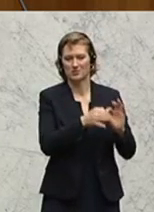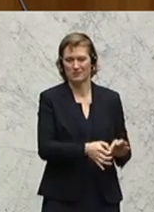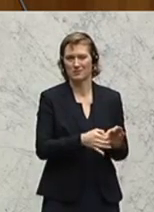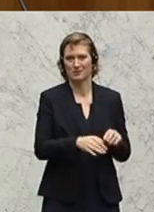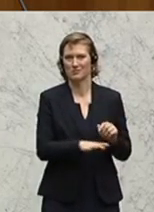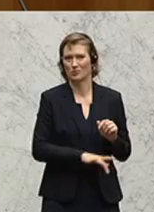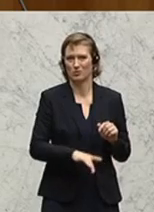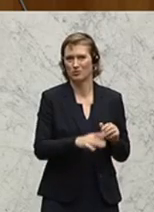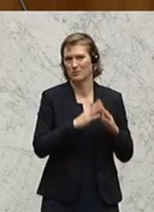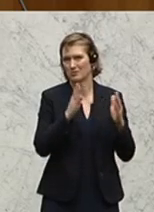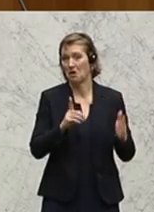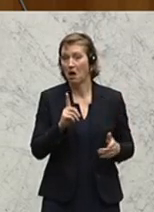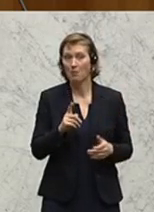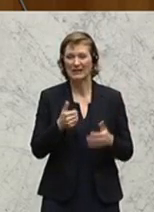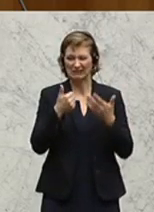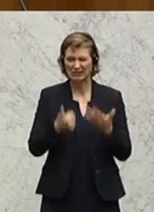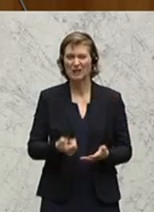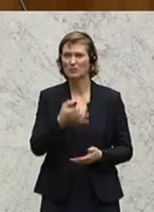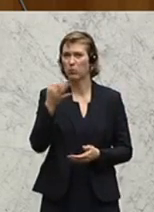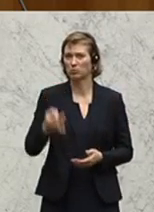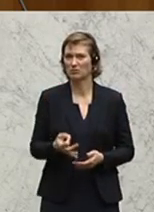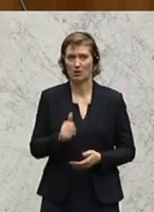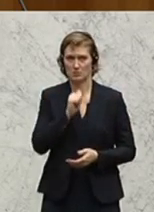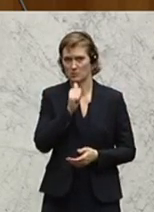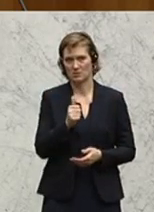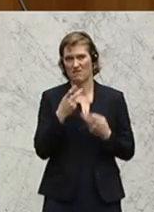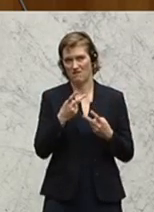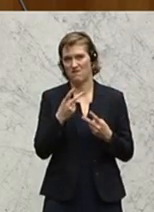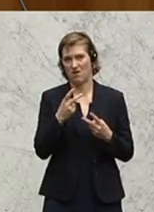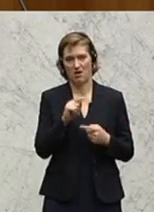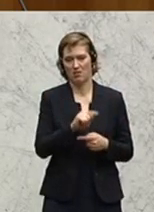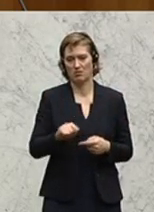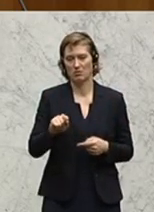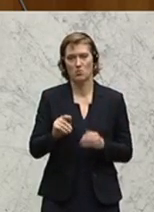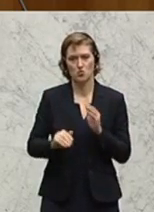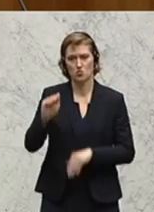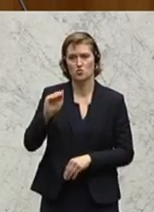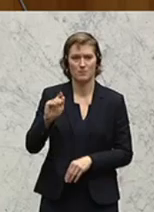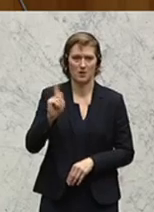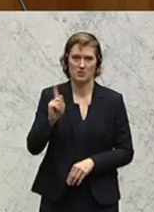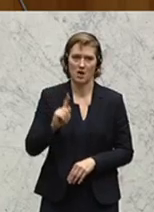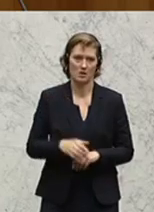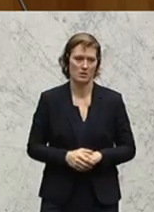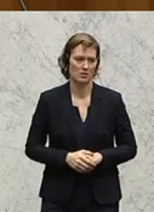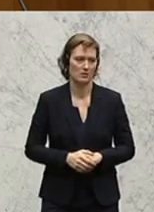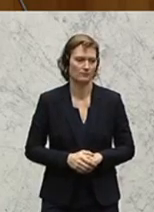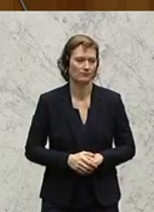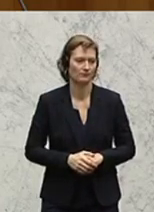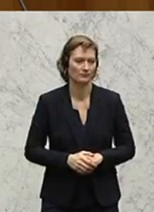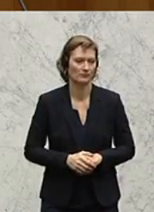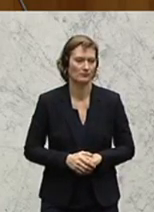Objekte nicht, in der Regel nicht 60% des Wertes, mit mehr als 60% des Wertes belehnt